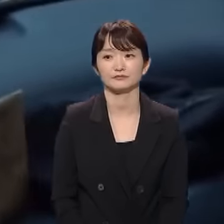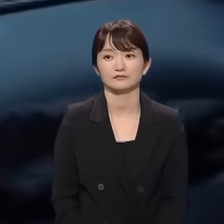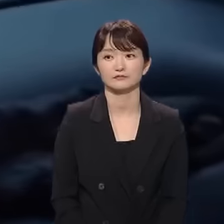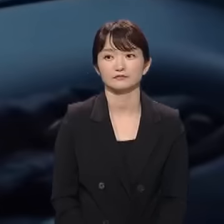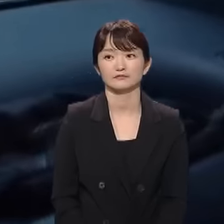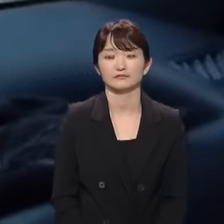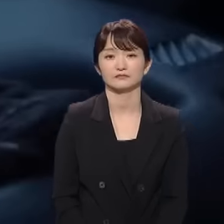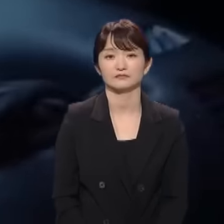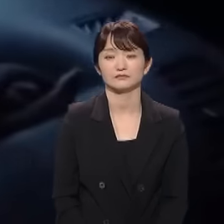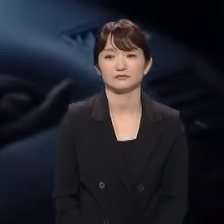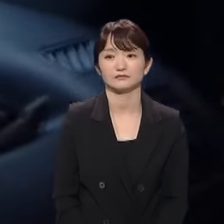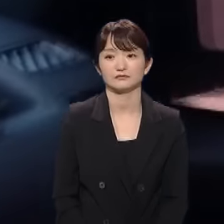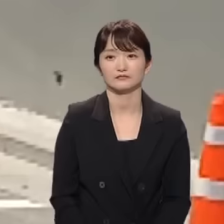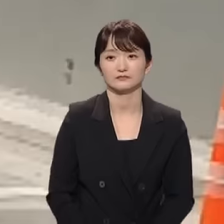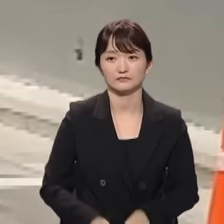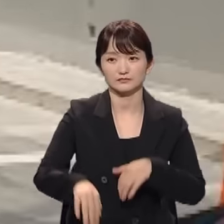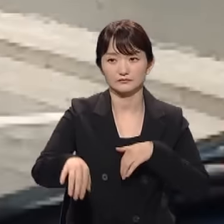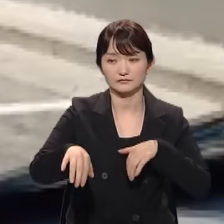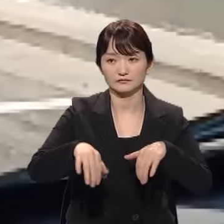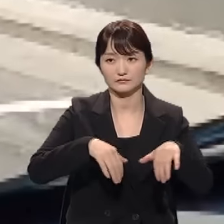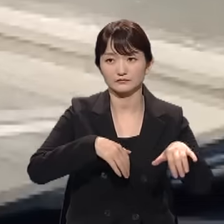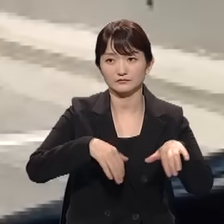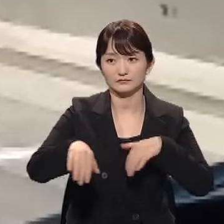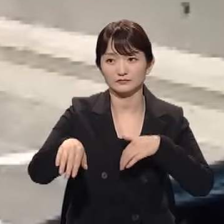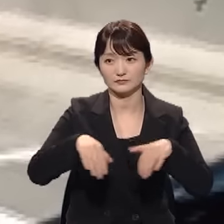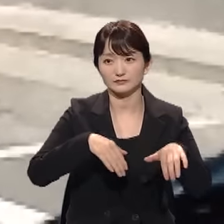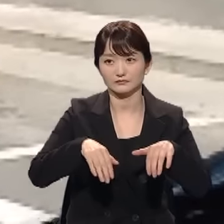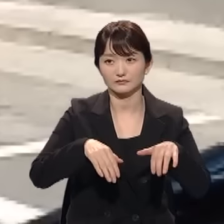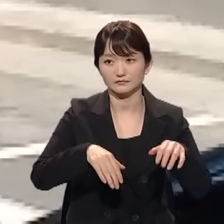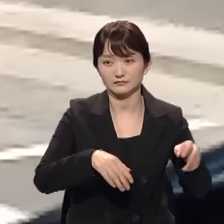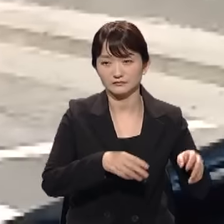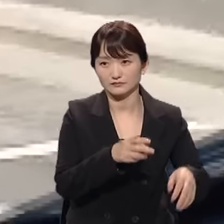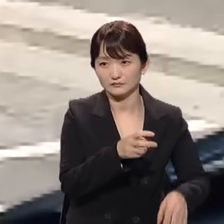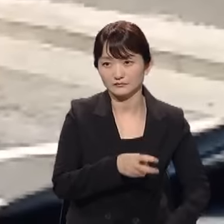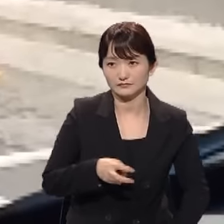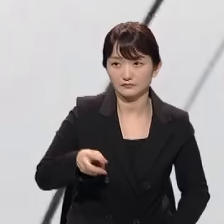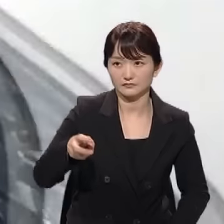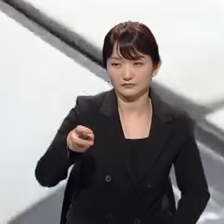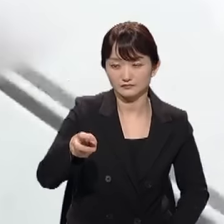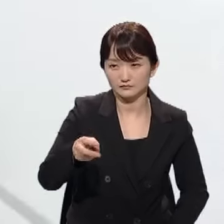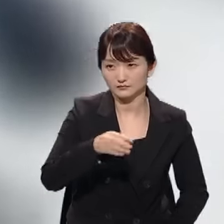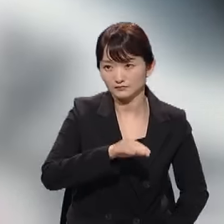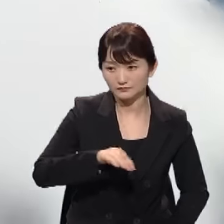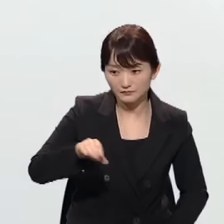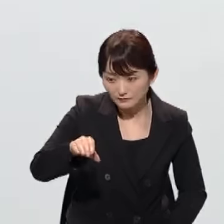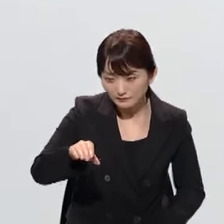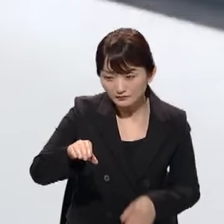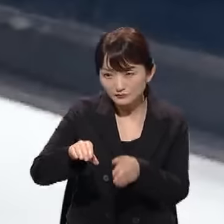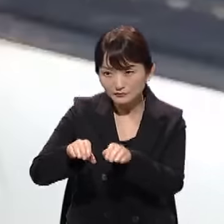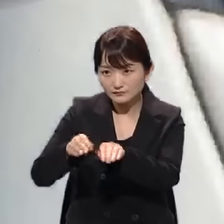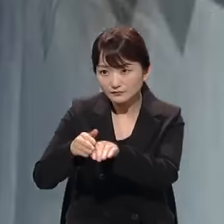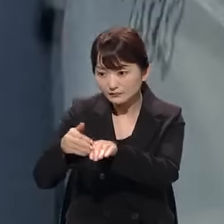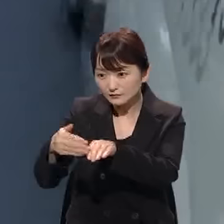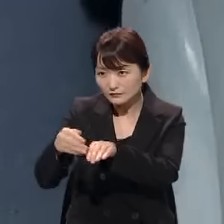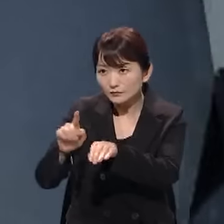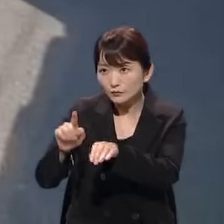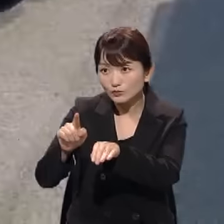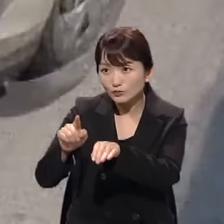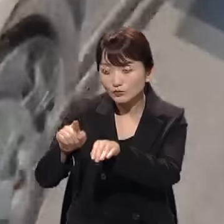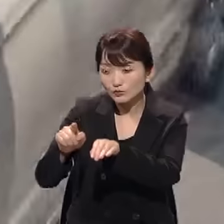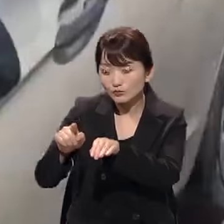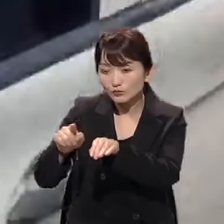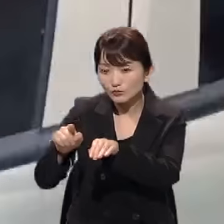길가에 선 저 차량 문 열어놓고 뭘 하나 뭐 하는 걸까요? 제보자가 후다닥 다가가려고 하자 갑자기 쌩